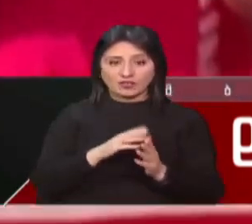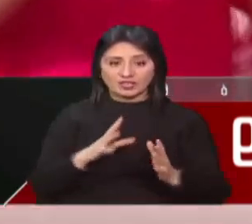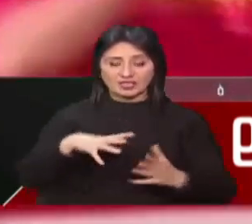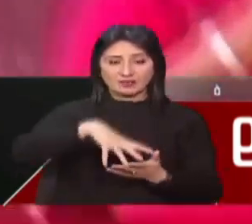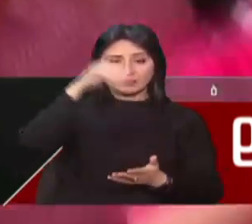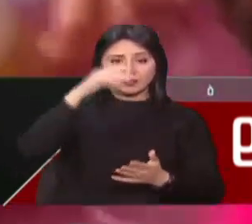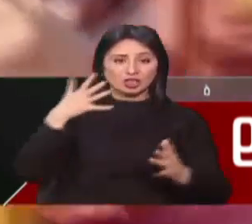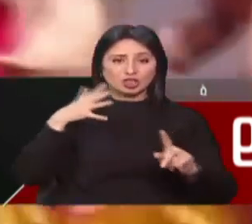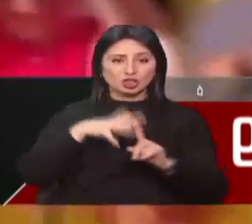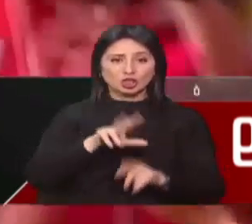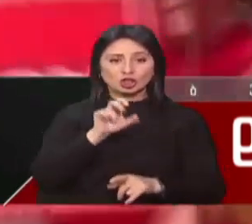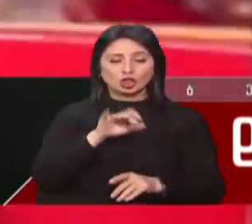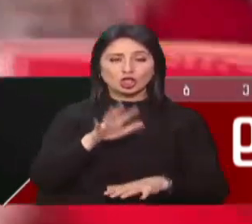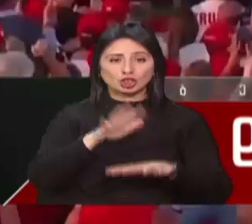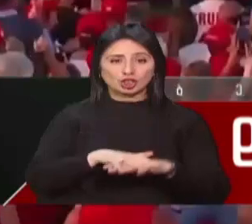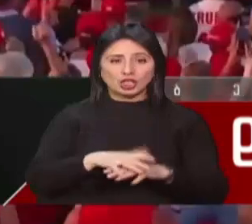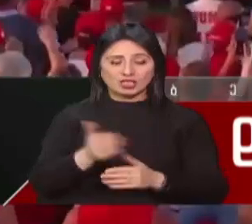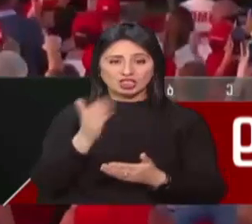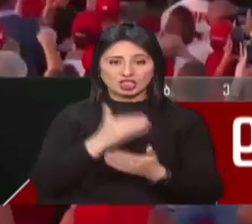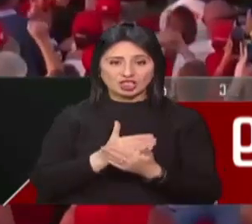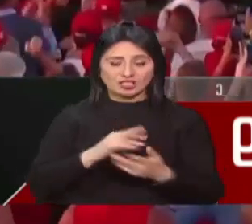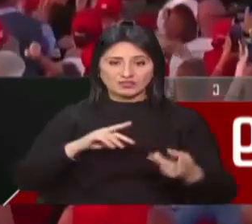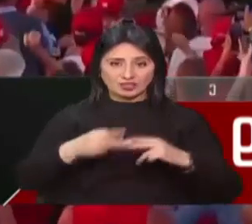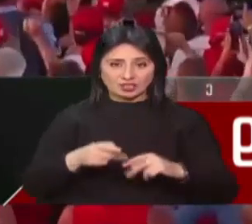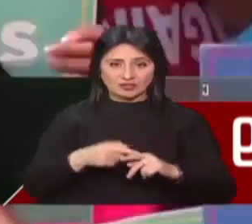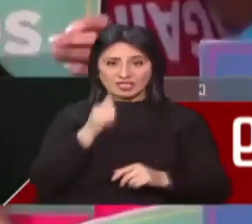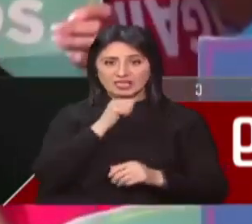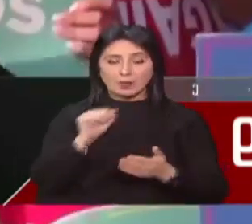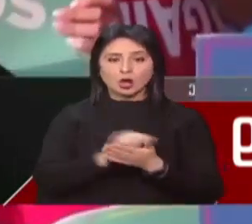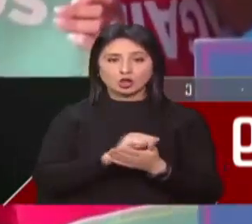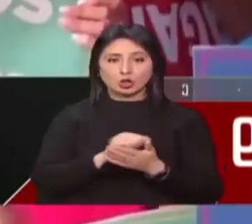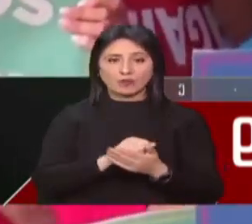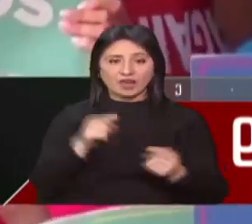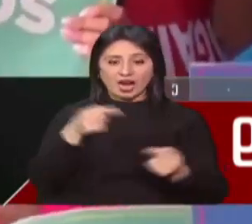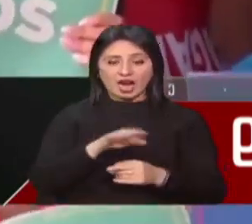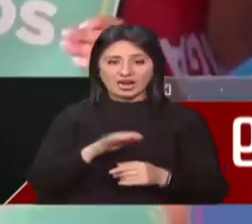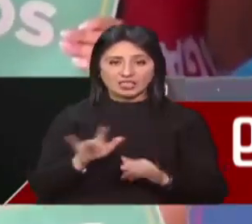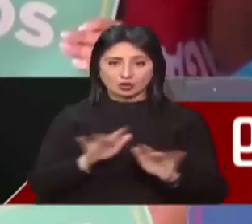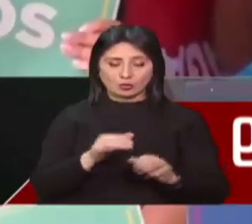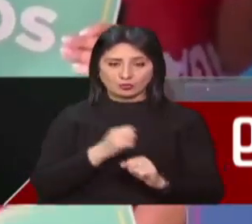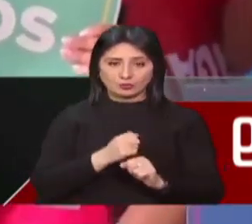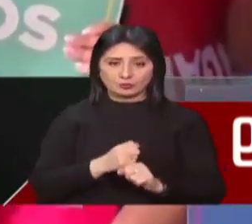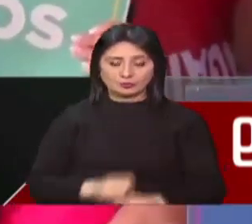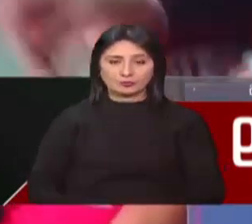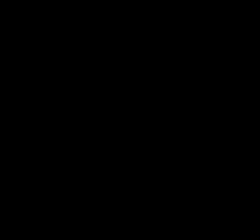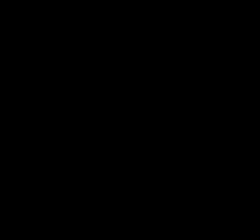კაპიტოლიუმის შტურმი, ჯორჯიის შტატში არჩევნების შედეგების შეცვლა და საიდუმლო დოკუმენტებთან არასათანადო მოპყრობა.